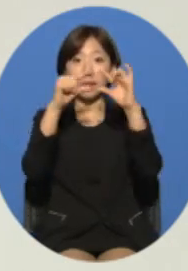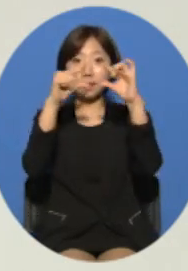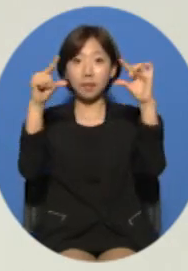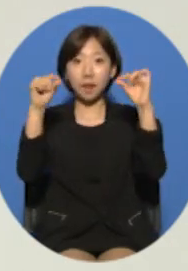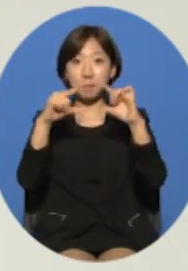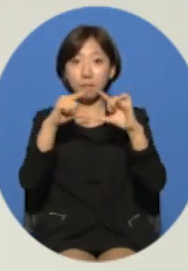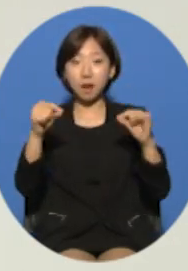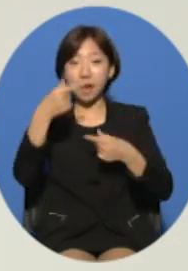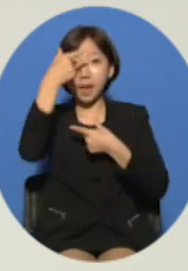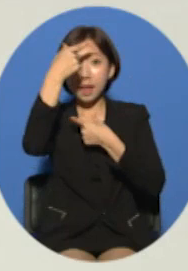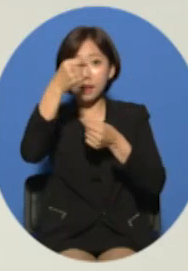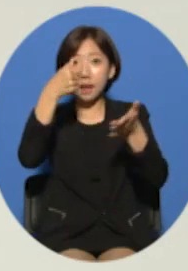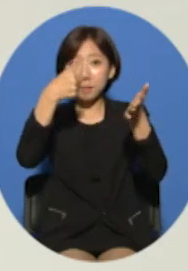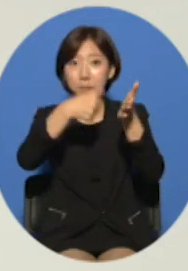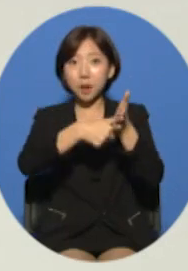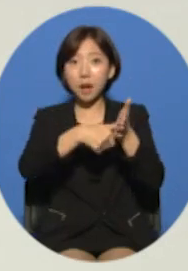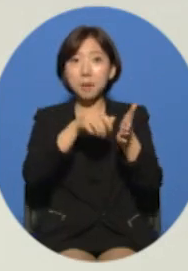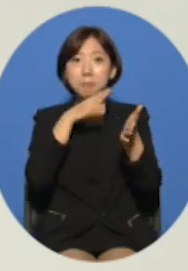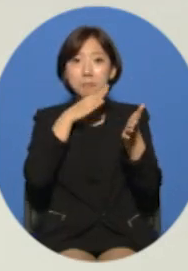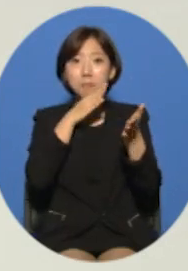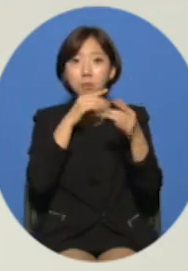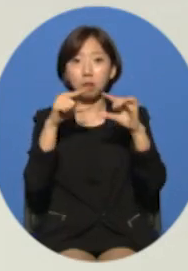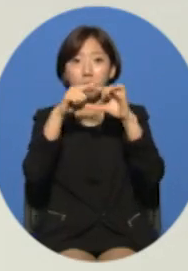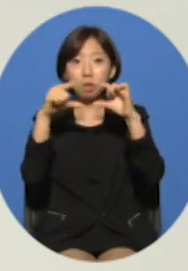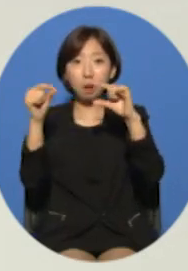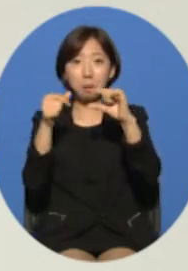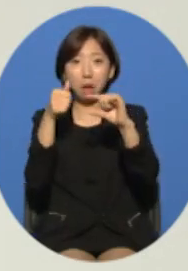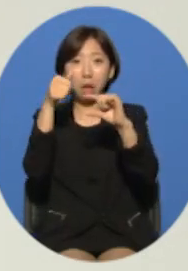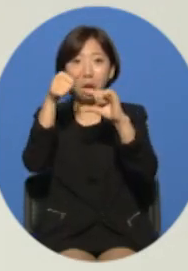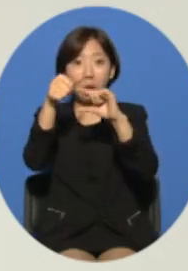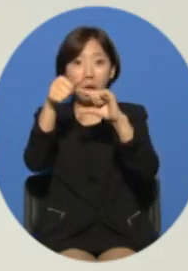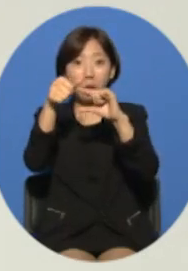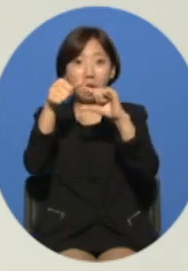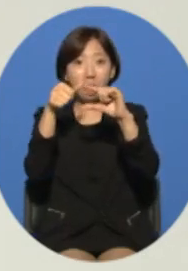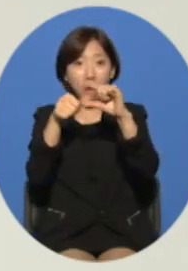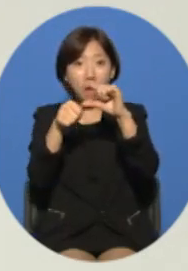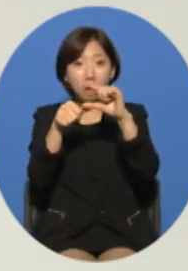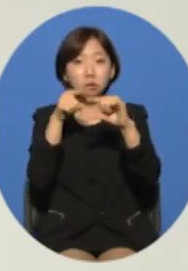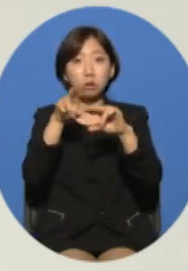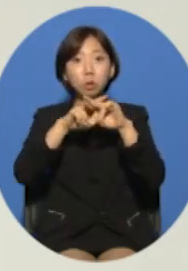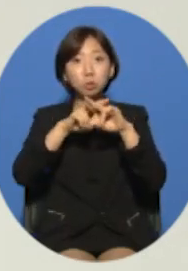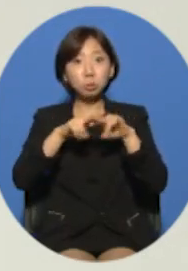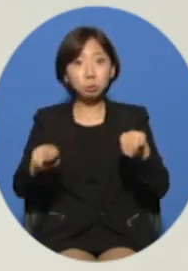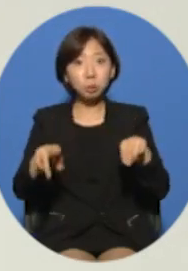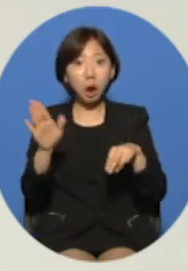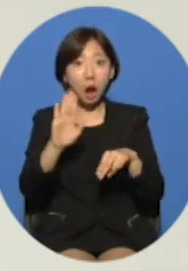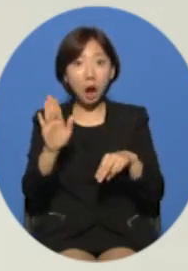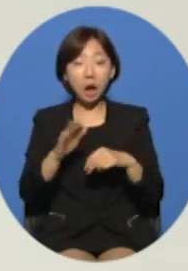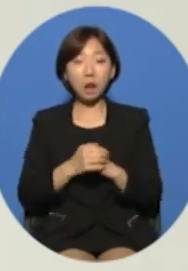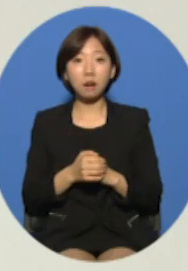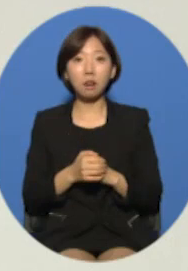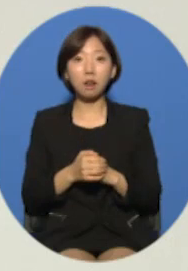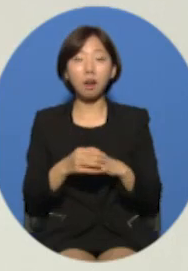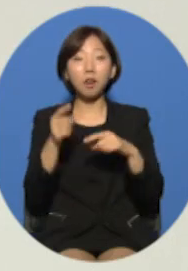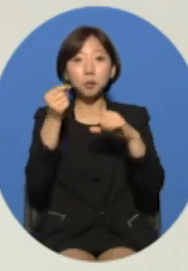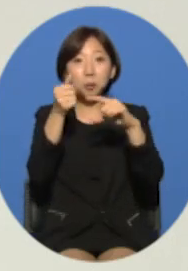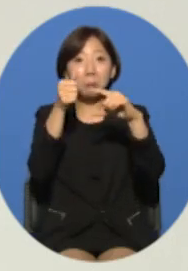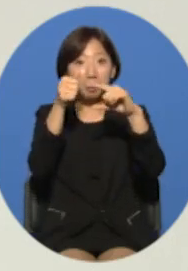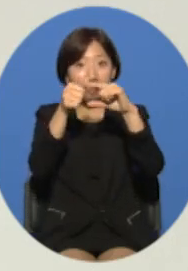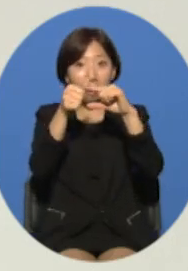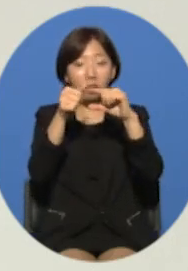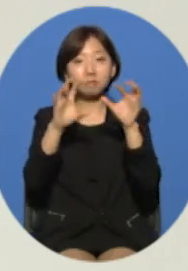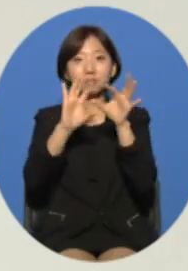기표를 할 수 있지만 예. 기표란을 좀 벗어날 수도 있습니다. 그렇죠. 그것은 무효표가 아닙니다. 여백에 좀 걸쳐도 그렇습니다. 상관없죠. 예,